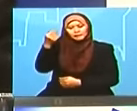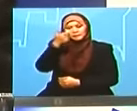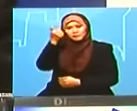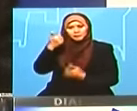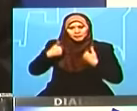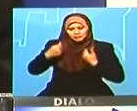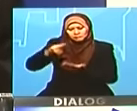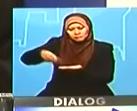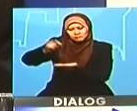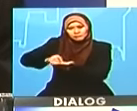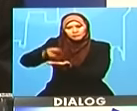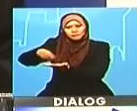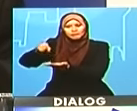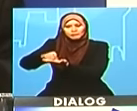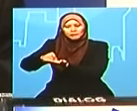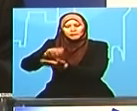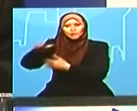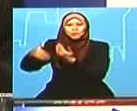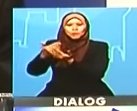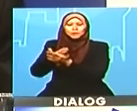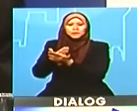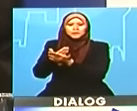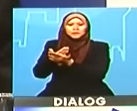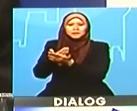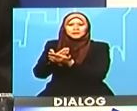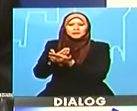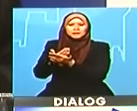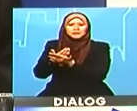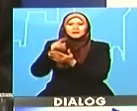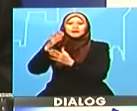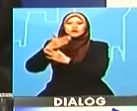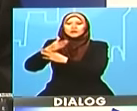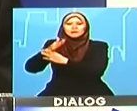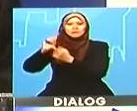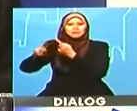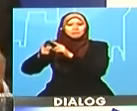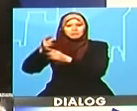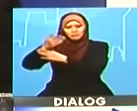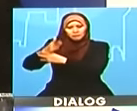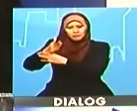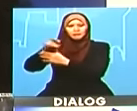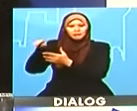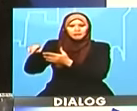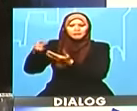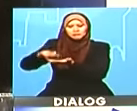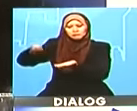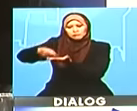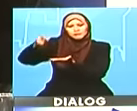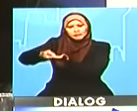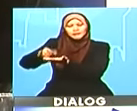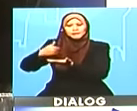oleh semua dia punya pemilu, dia kata partners ya, dalam benda tu. Jadi ini yang berlaku.